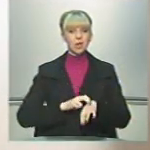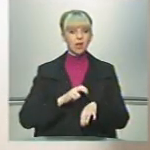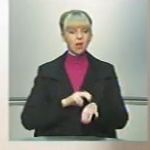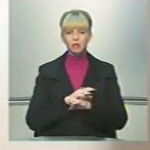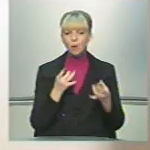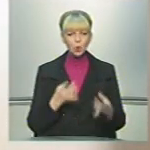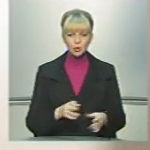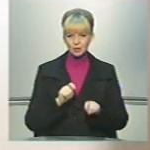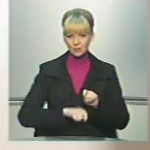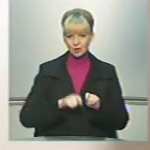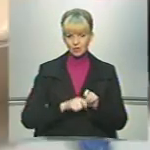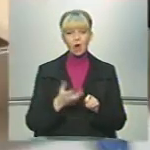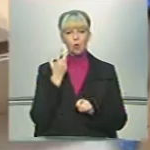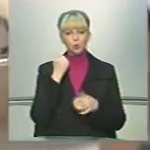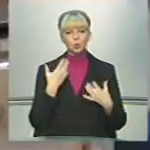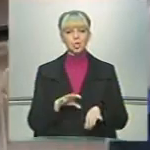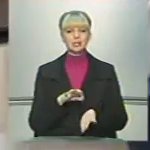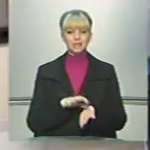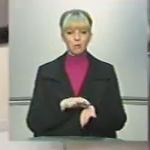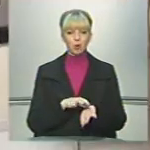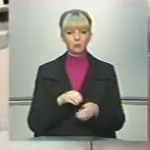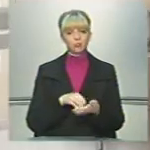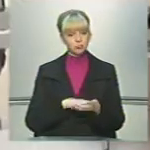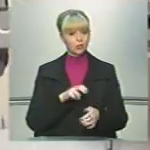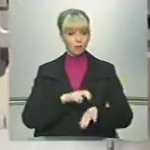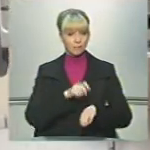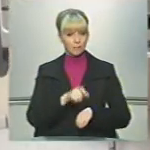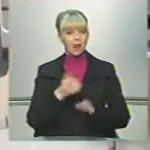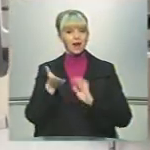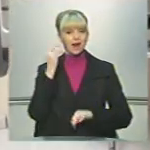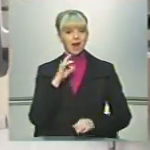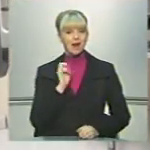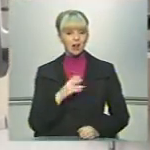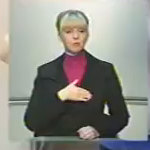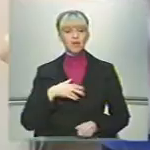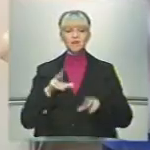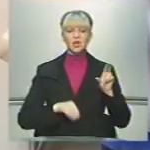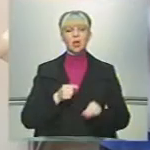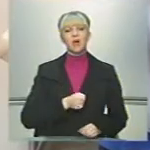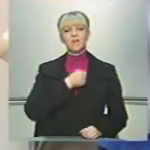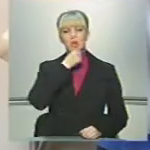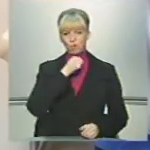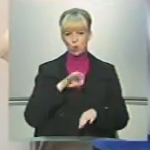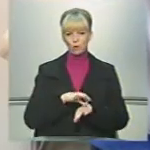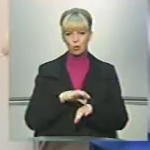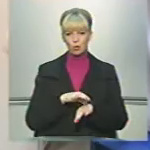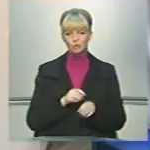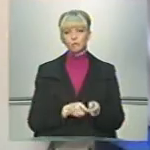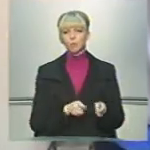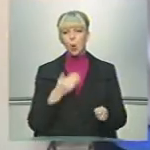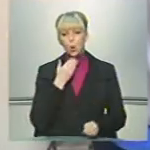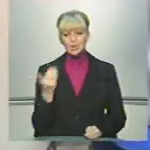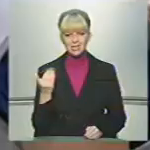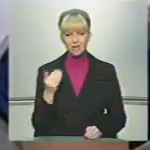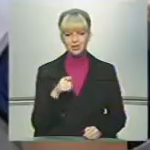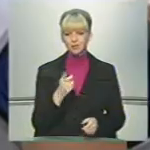не просто перевіритись, а коли вже заболить, констатують медики. Раніше рак грудей вважався віковою хворобою. Та протягом